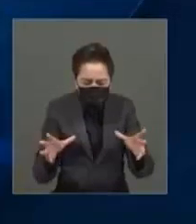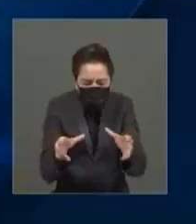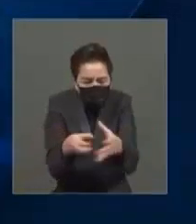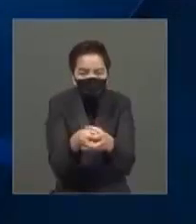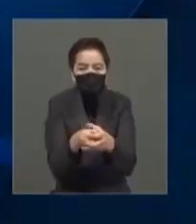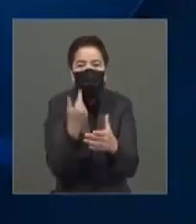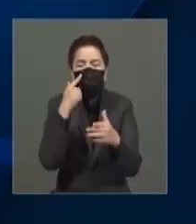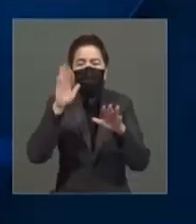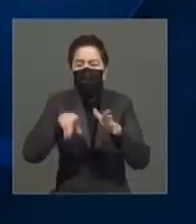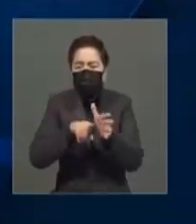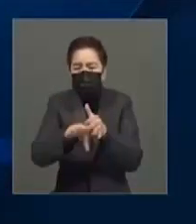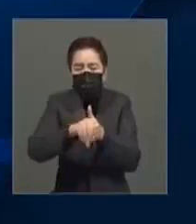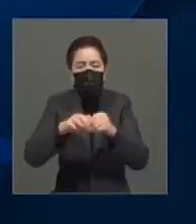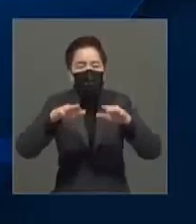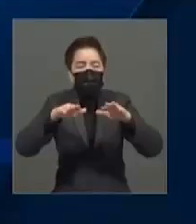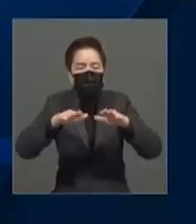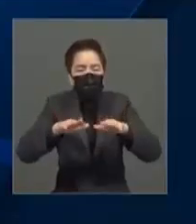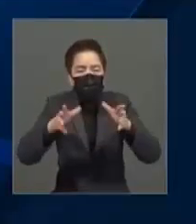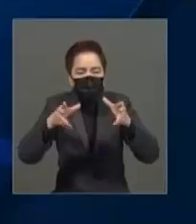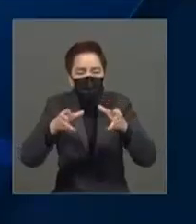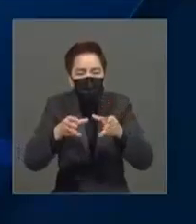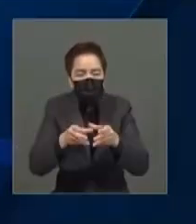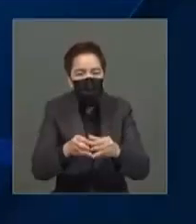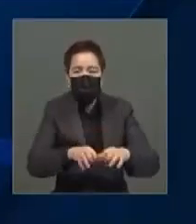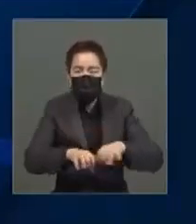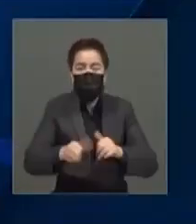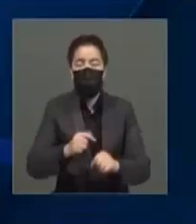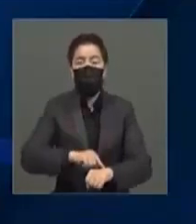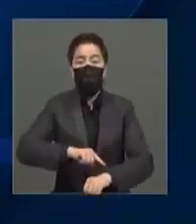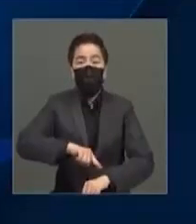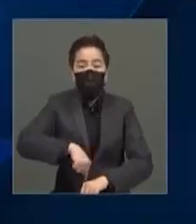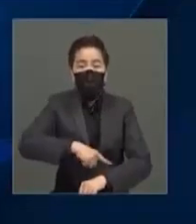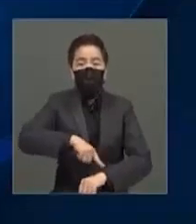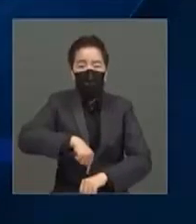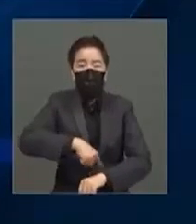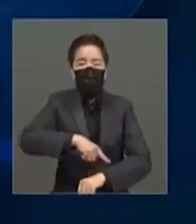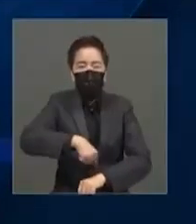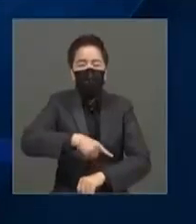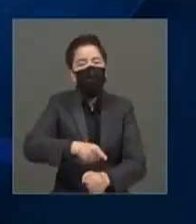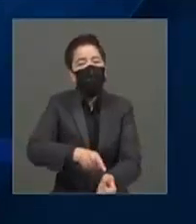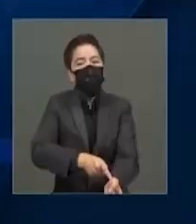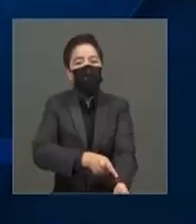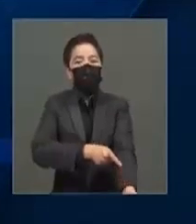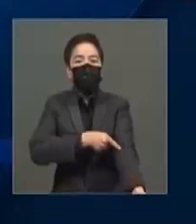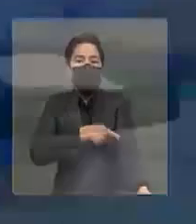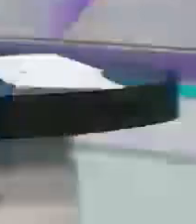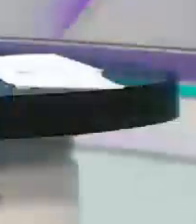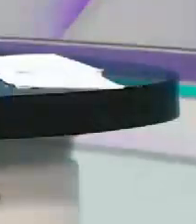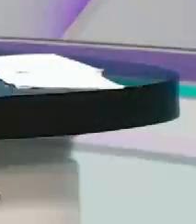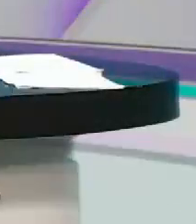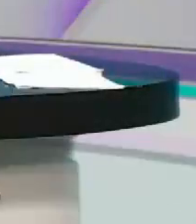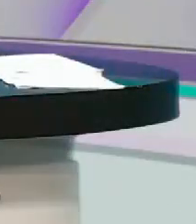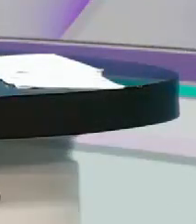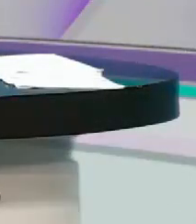แล้วก็ก็ลดจำนวนคนป่วยลงจนกระทั่งสามารถจัดการได้เนี่ยก็ใช้เวลาอยู่นานมากนะคะ